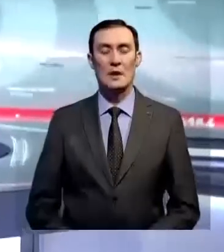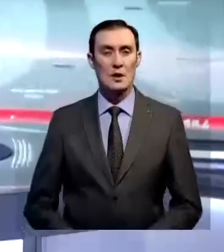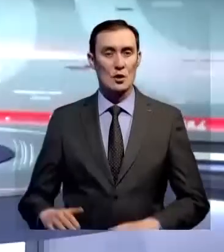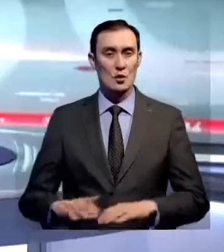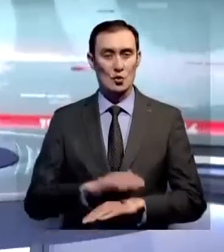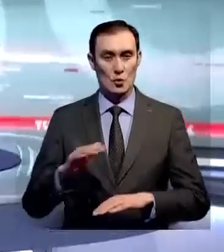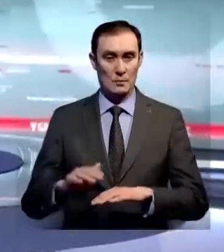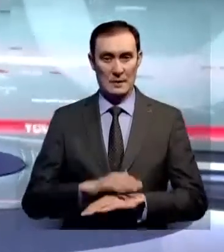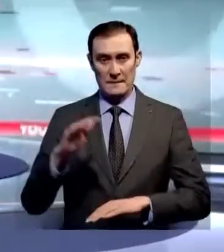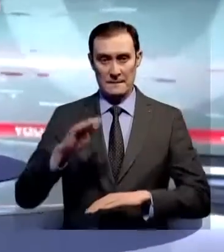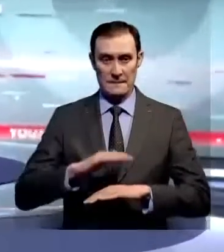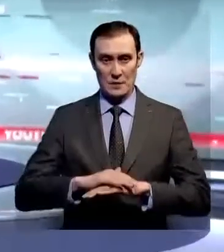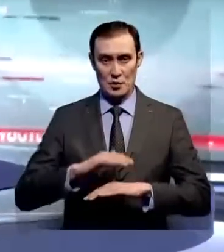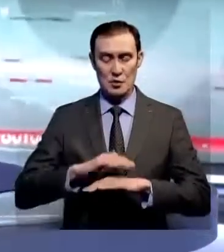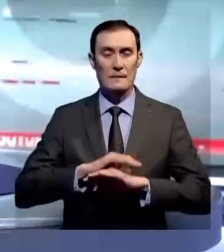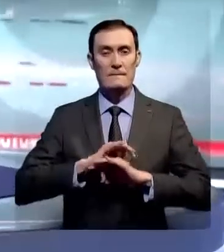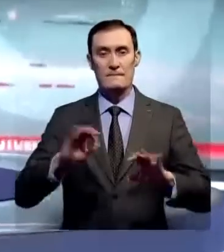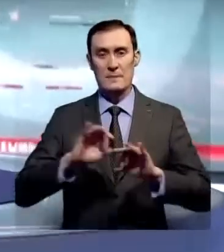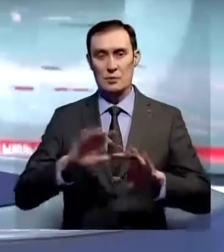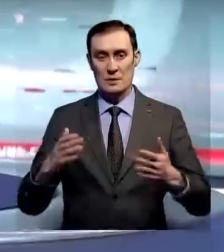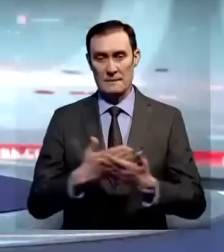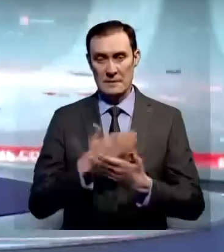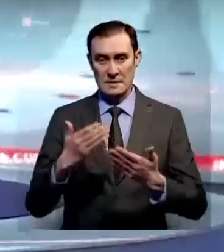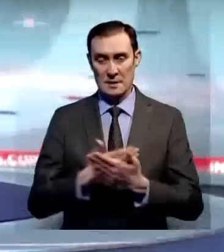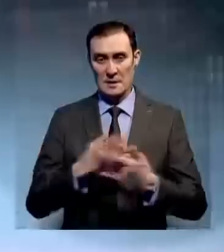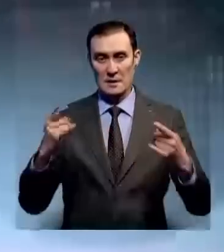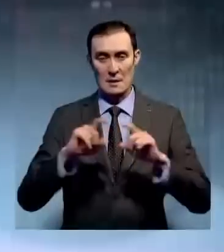Это новости. В студии Гульнара Жандагулова. Сурдоперевод Хасан Исраилов.